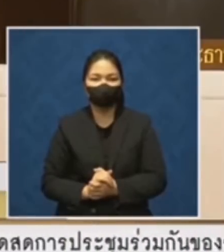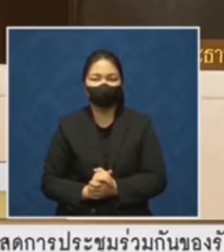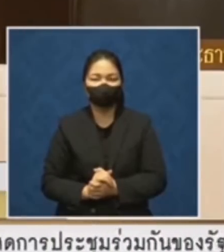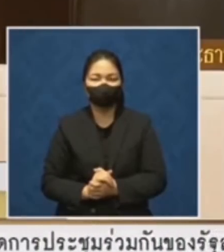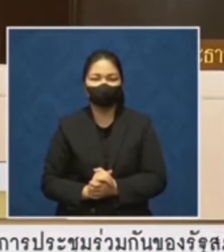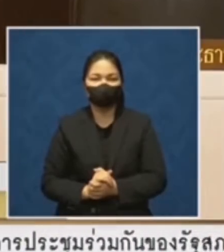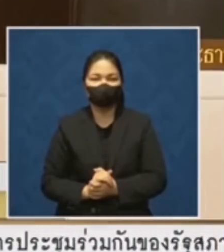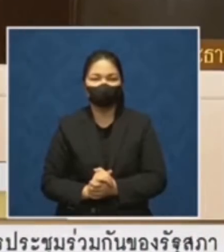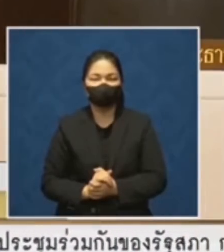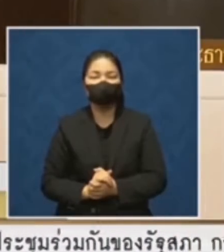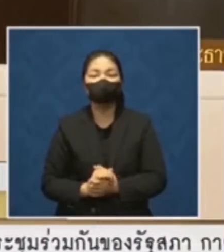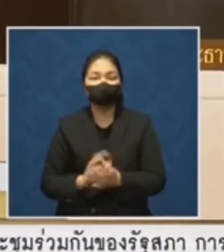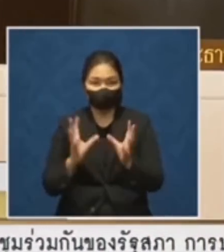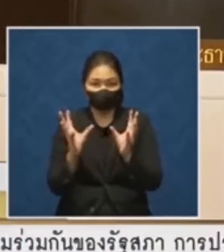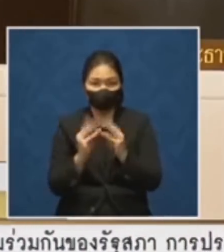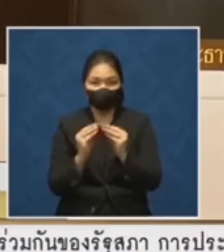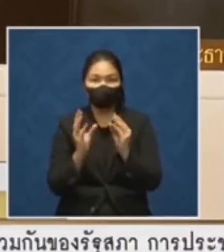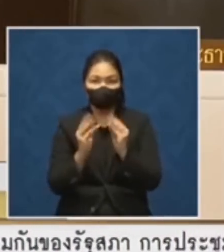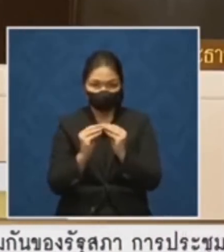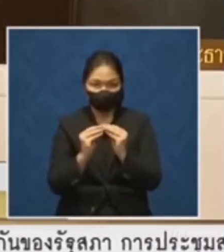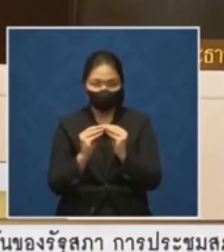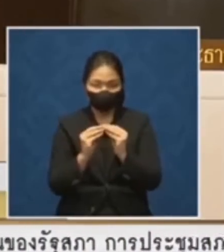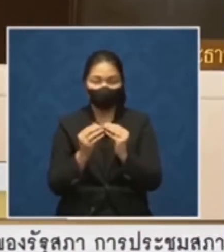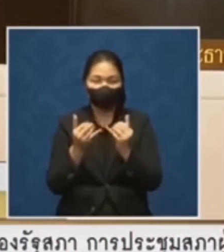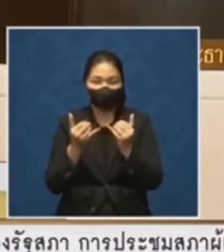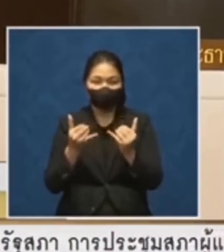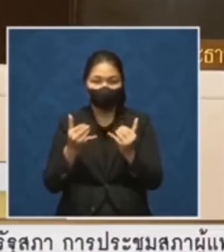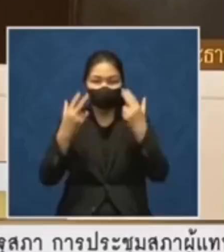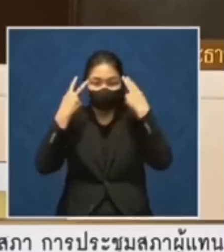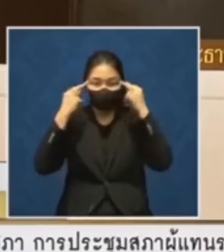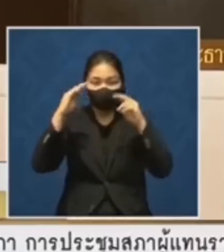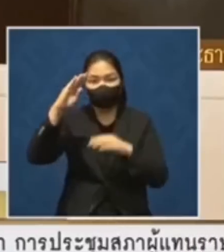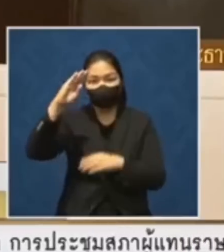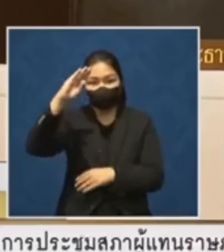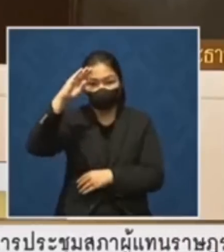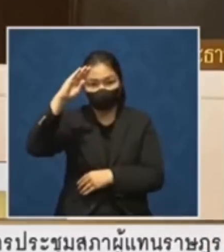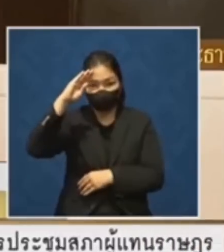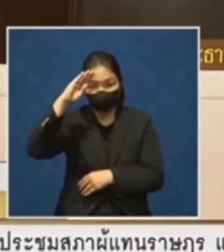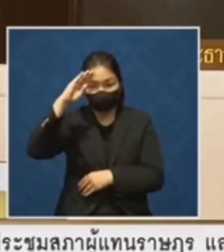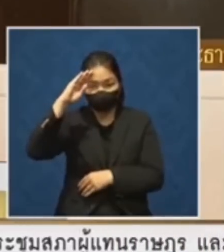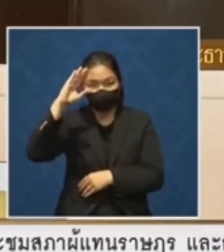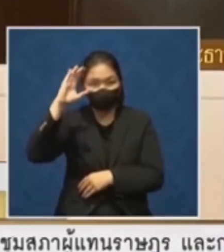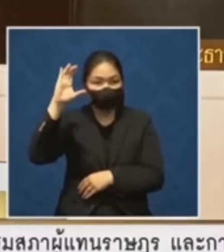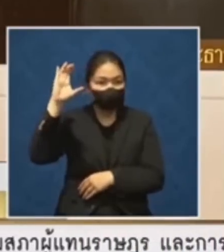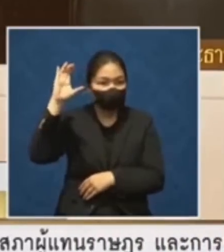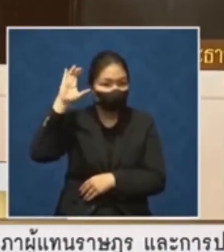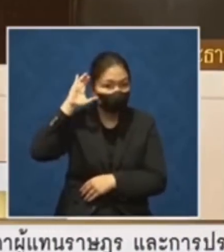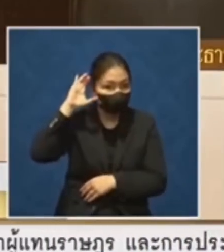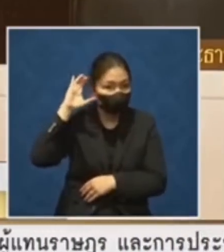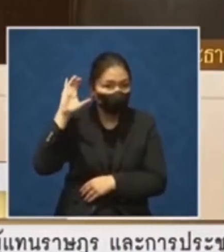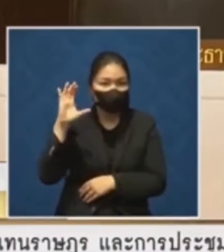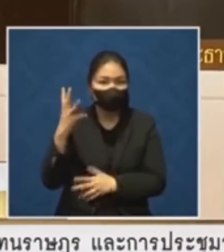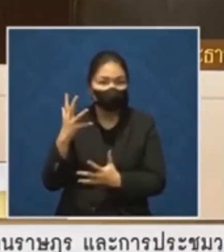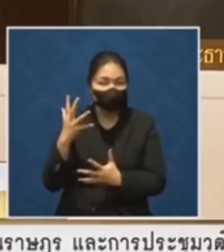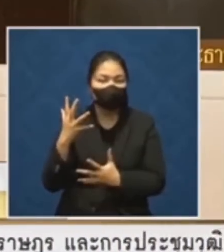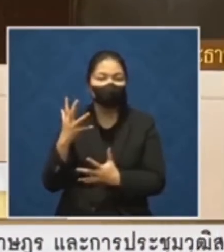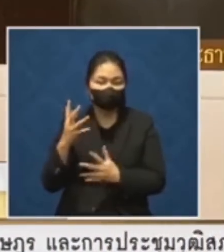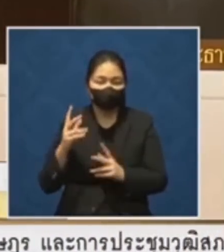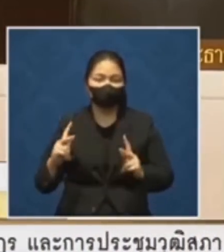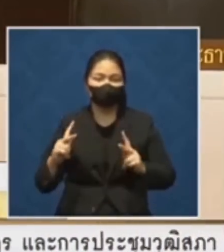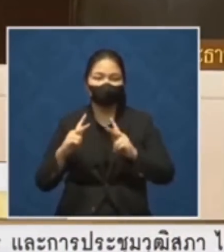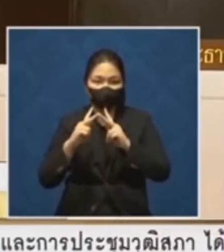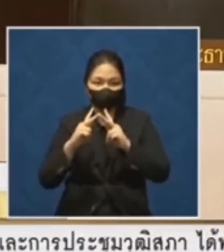มติไม่ไว้วางใจพลเอกประยุทธ์จันทร์โอชานายกรัฐมนตรีและรัฐมนตรีว่าการกระทรวงกลาโหมคะแนน